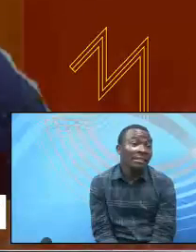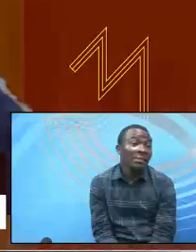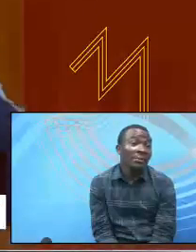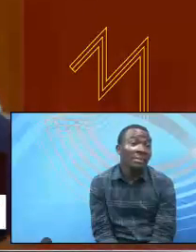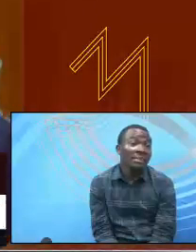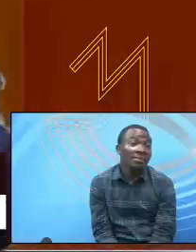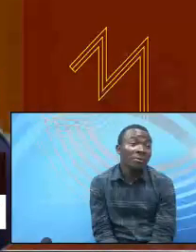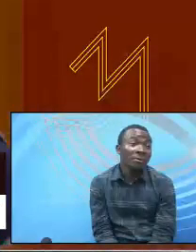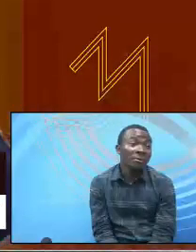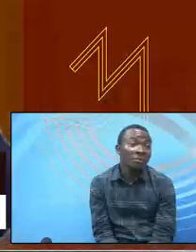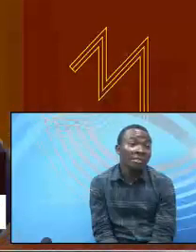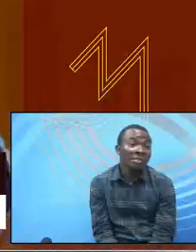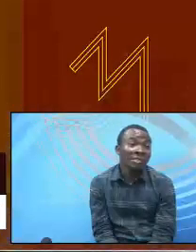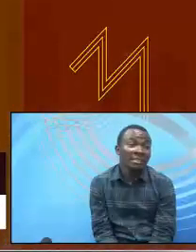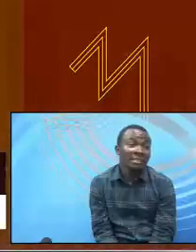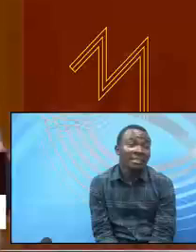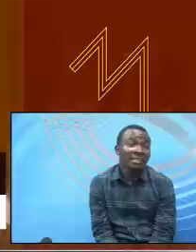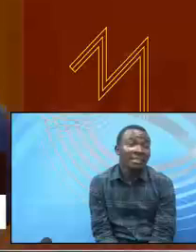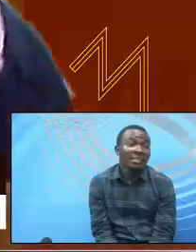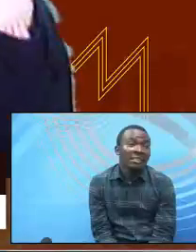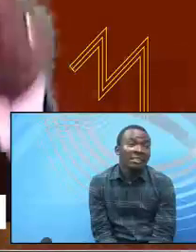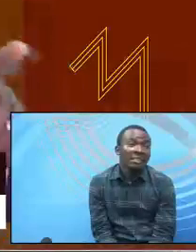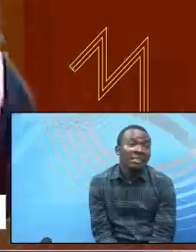etwe rero turasaba gukora ubuvugizi